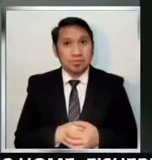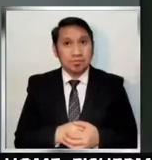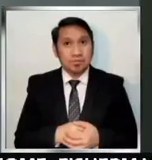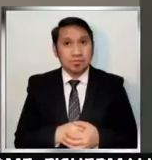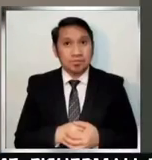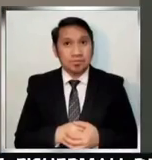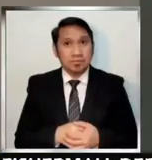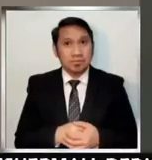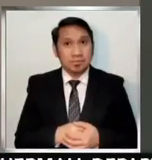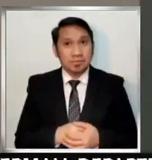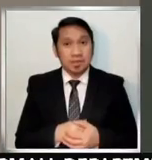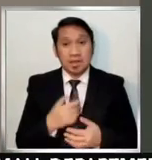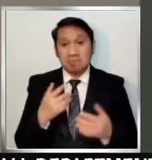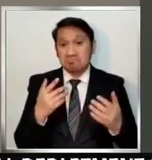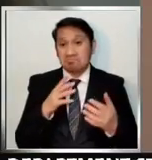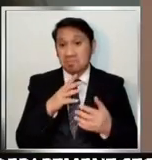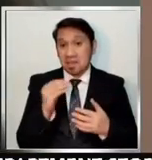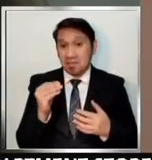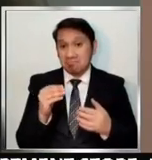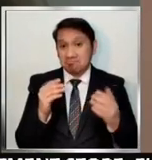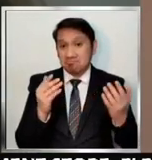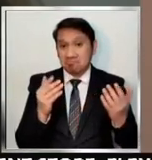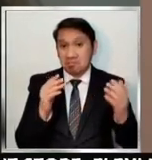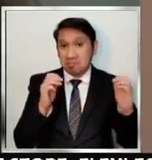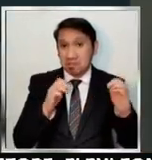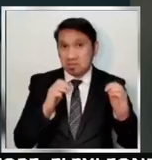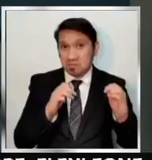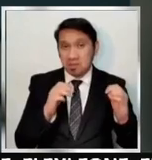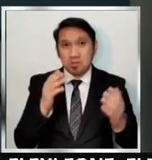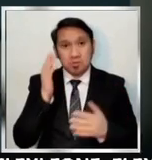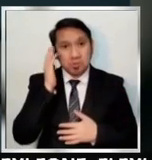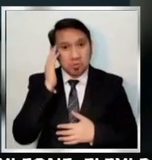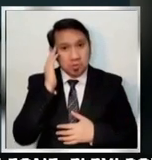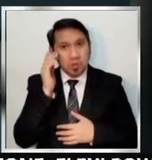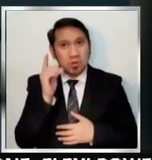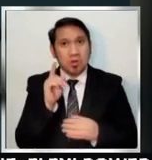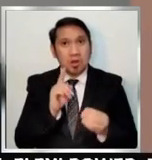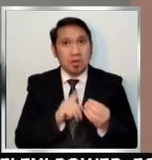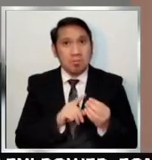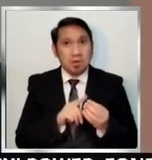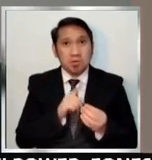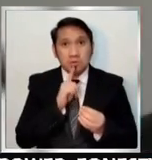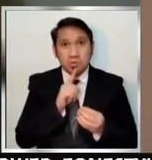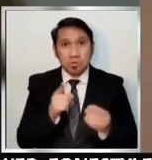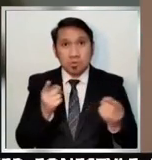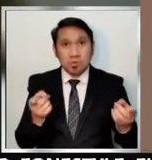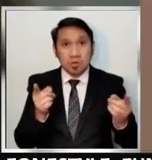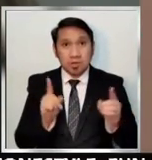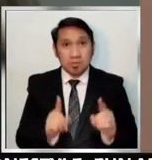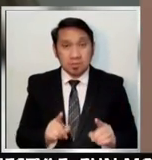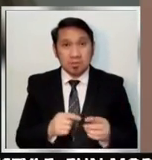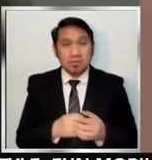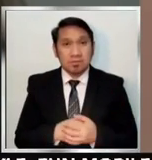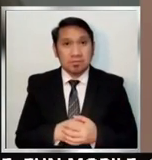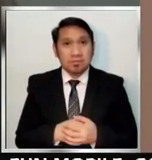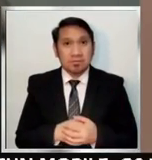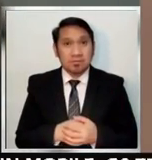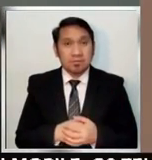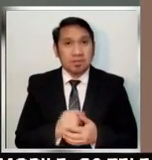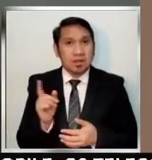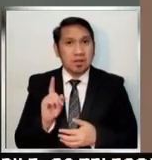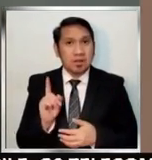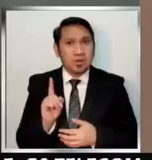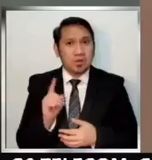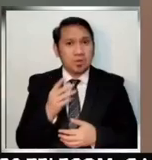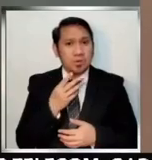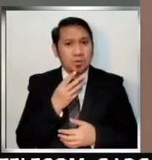ang inaabangan ng mga manonood, magkakaalaman na ba sa totoong nangyari kay Doc RJ played by Richard Yap? Pwede ko bang malaman kung kaninong police officer